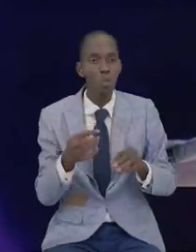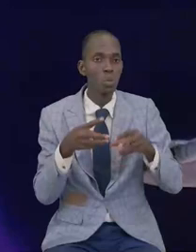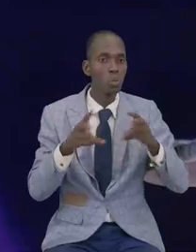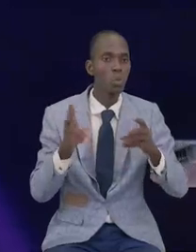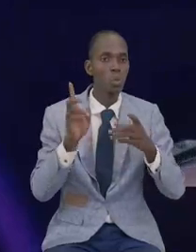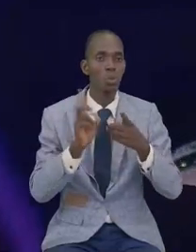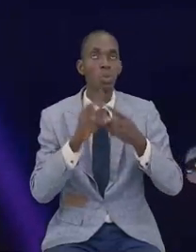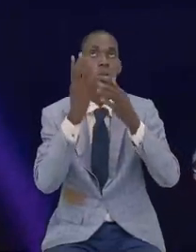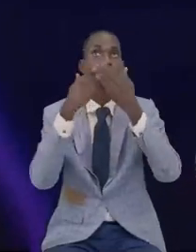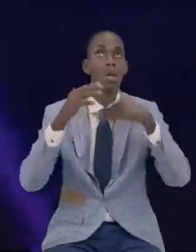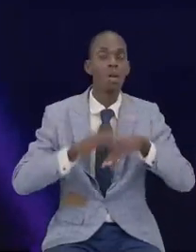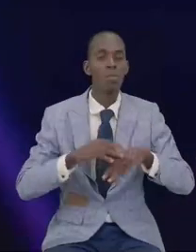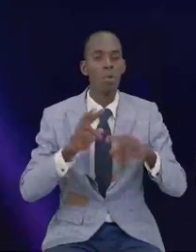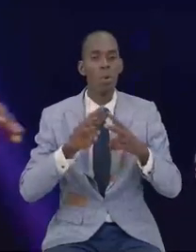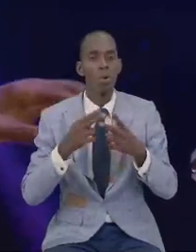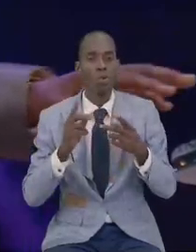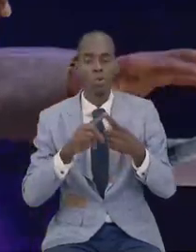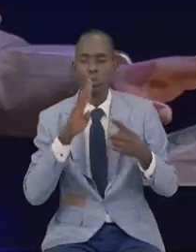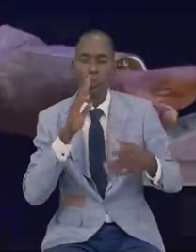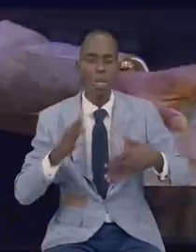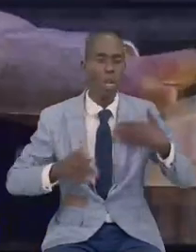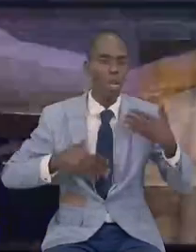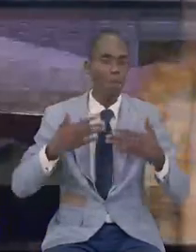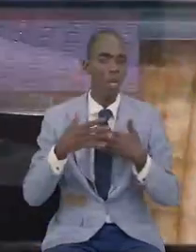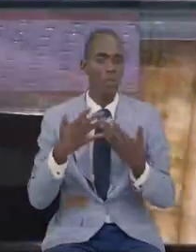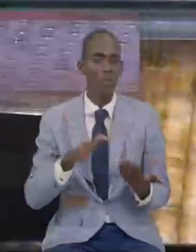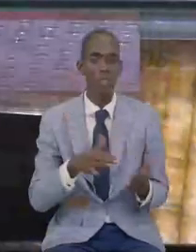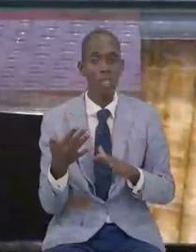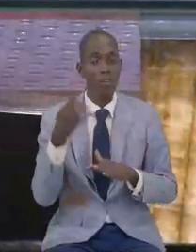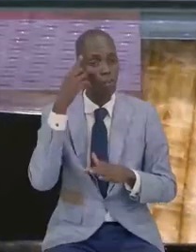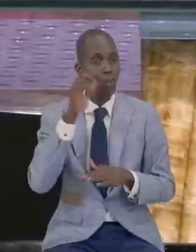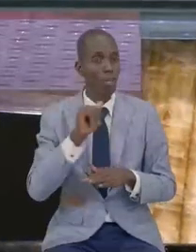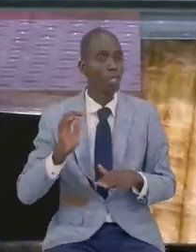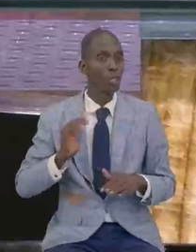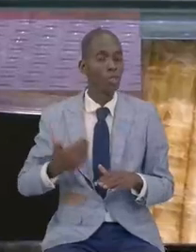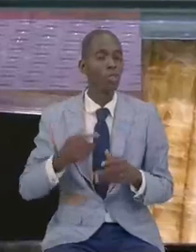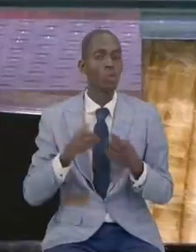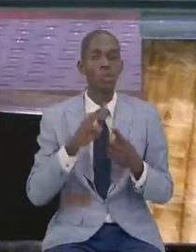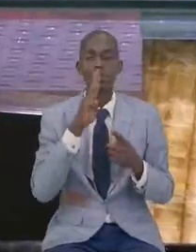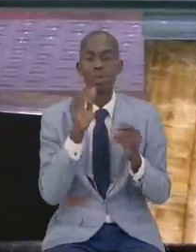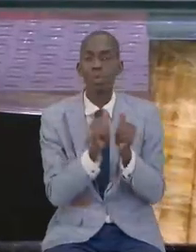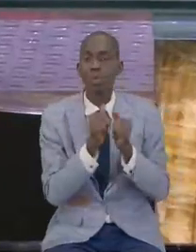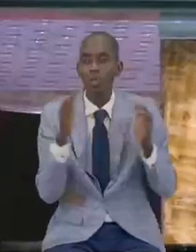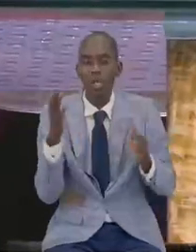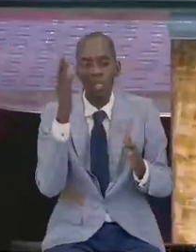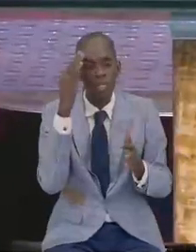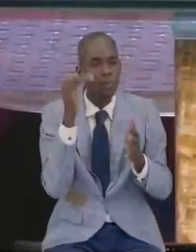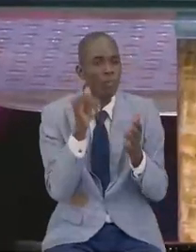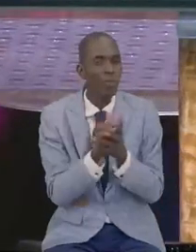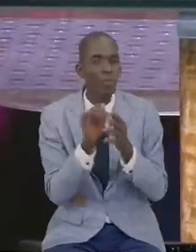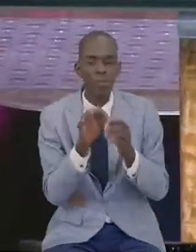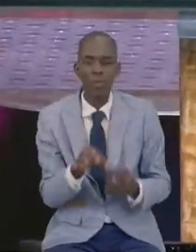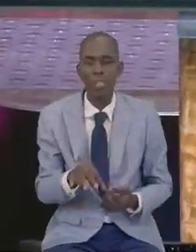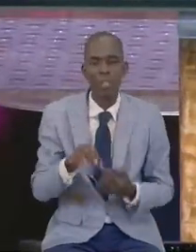pour mener une vie heureuse après la mort. Le manque de science n'est bon. Oui, cette